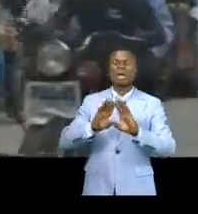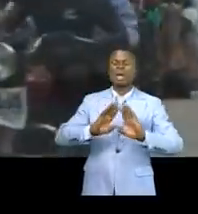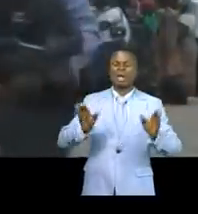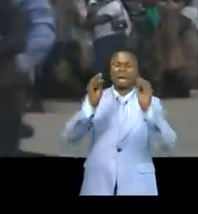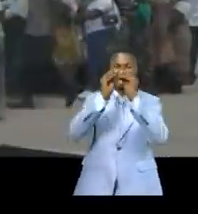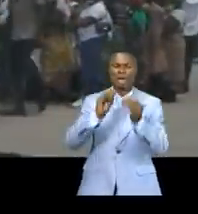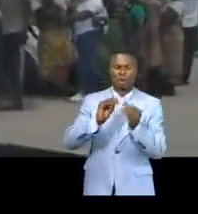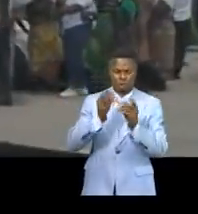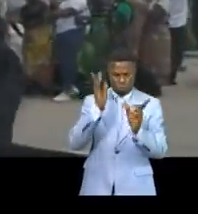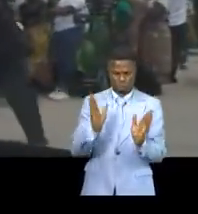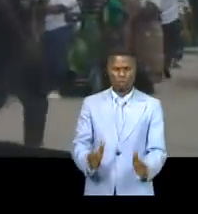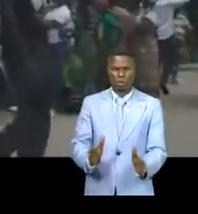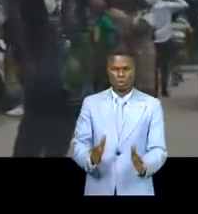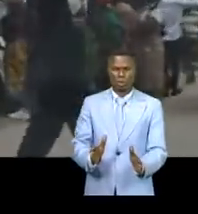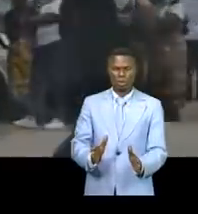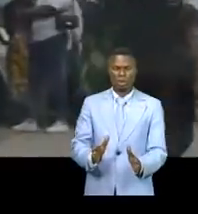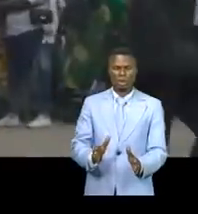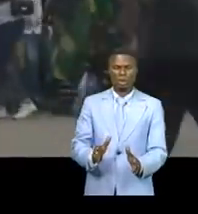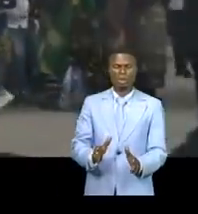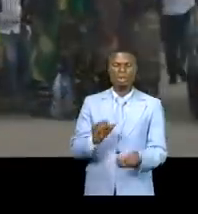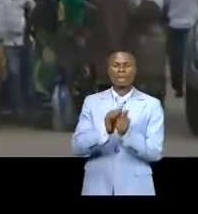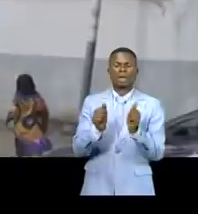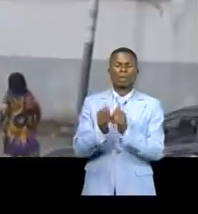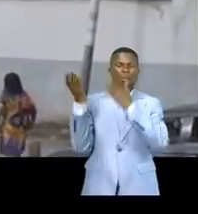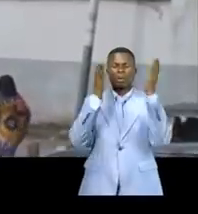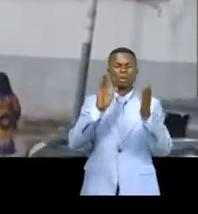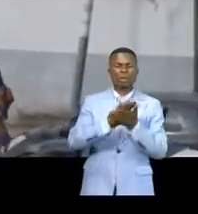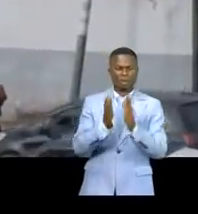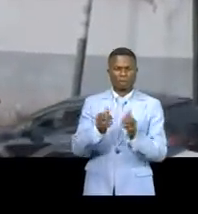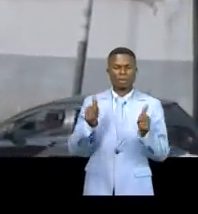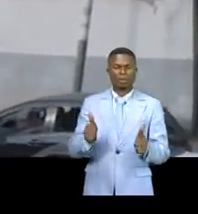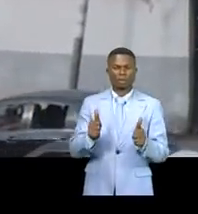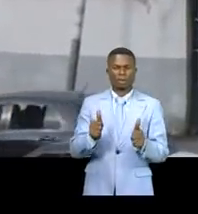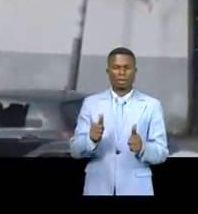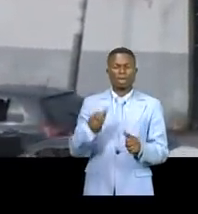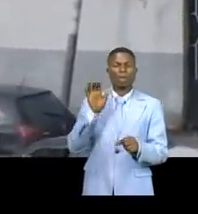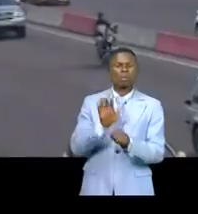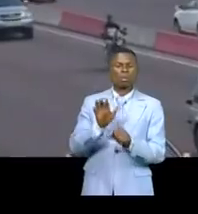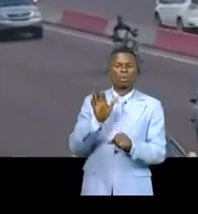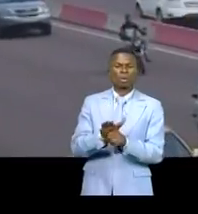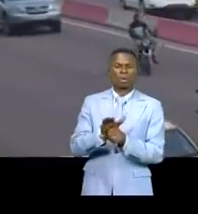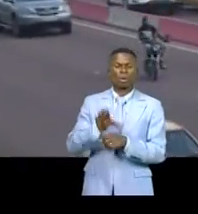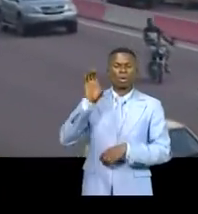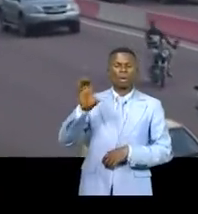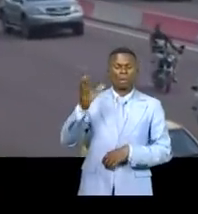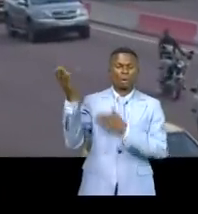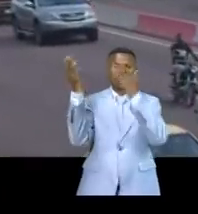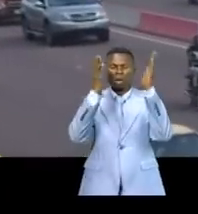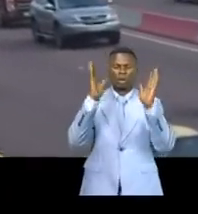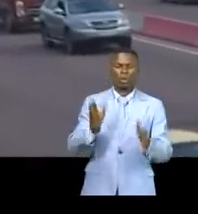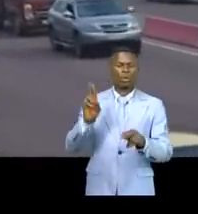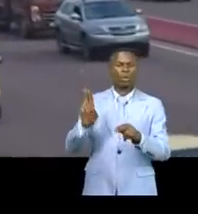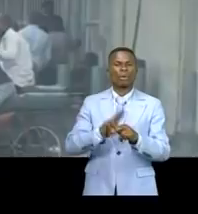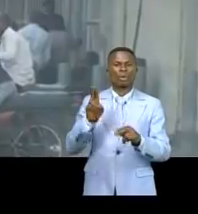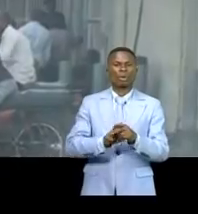effectifs et l'amélioration tant soit peu du climat des affaires. Cependant, dans presque toutes les banques commerciales